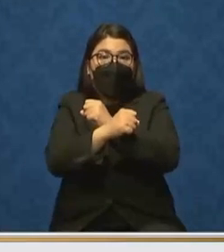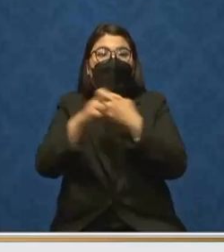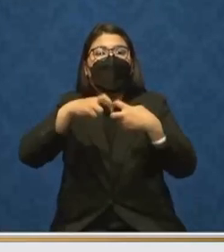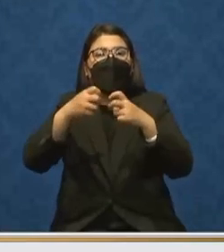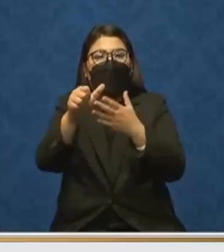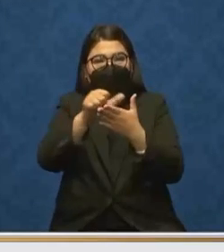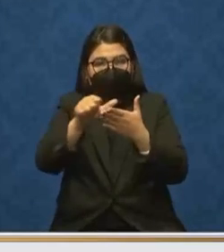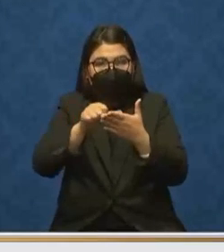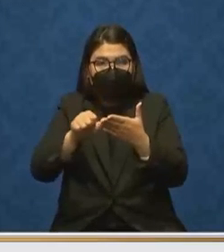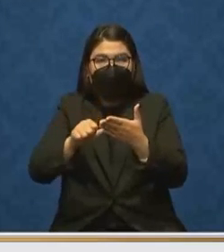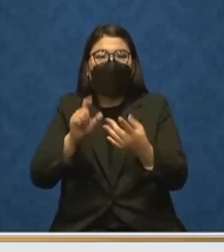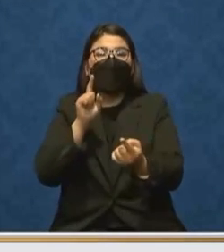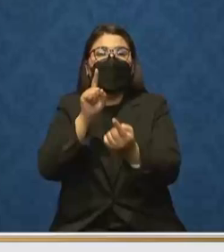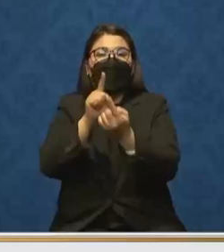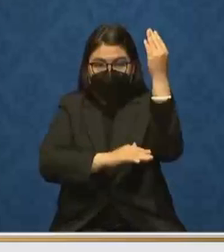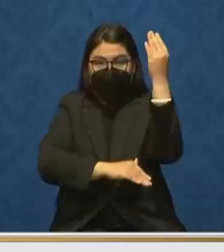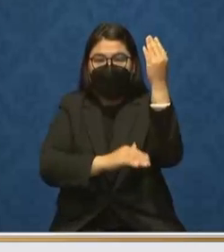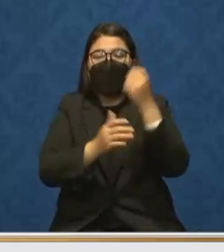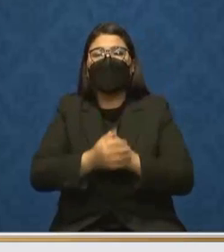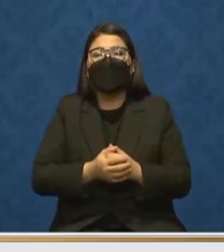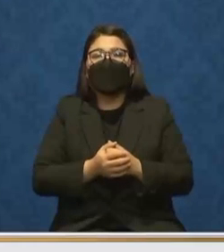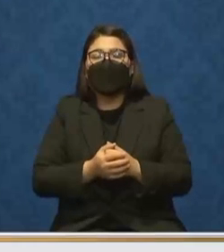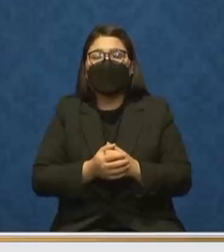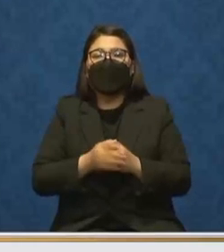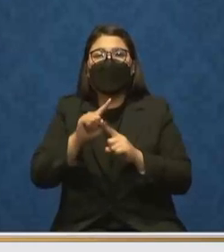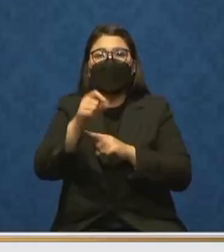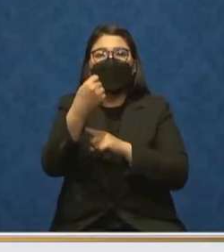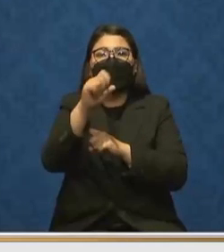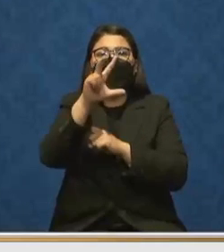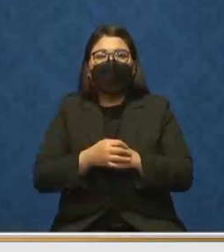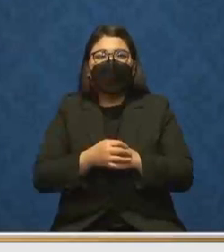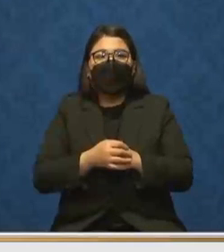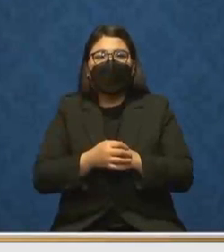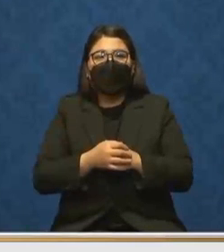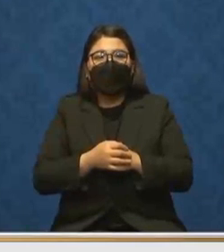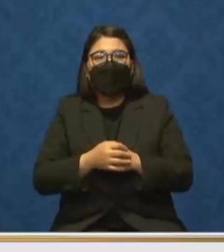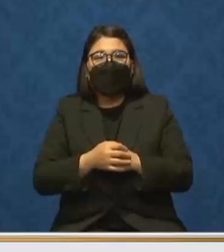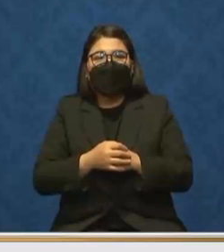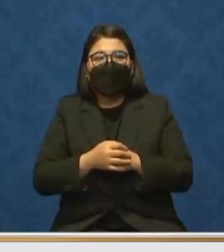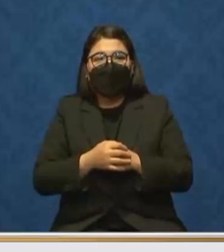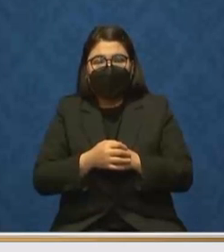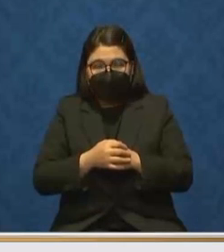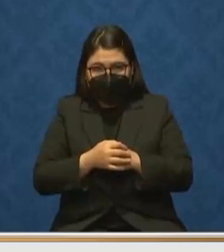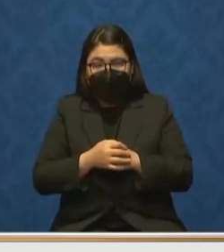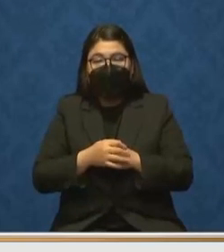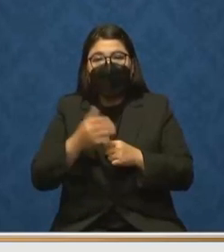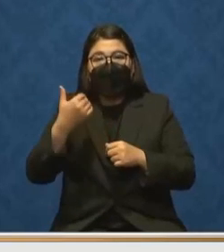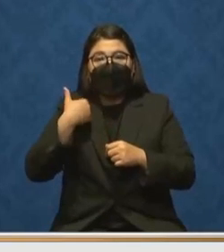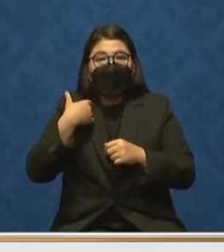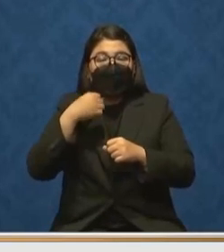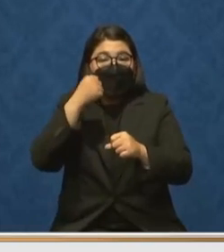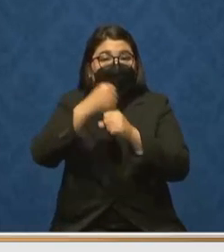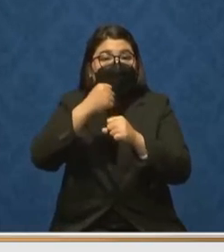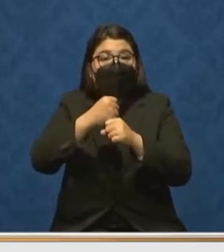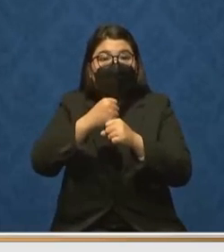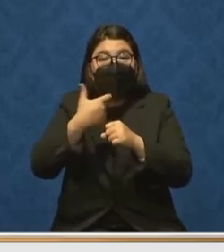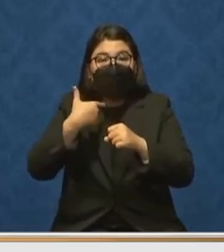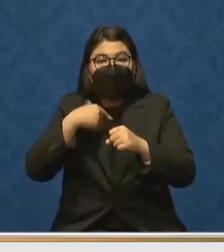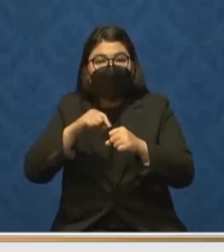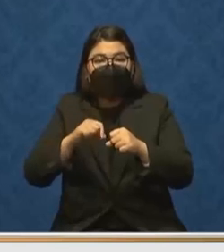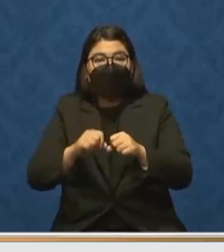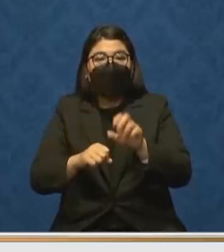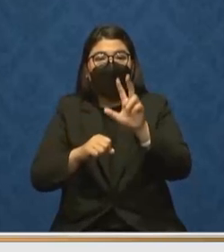ขึ้นในพื้นที่จังหวัดชายแดนภาคใต้ 13. การดำเนินการภารกิจพื้นฐานงบประมาณ